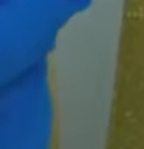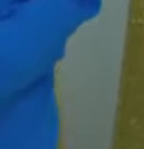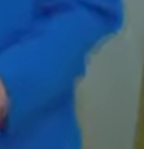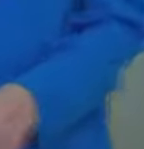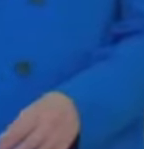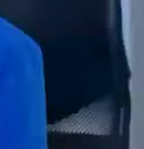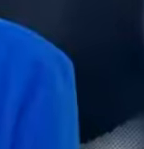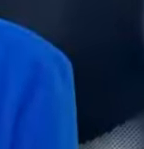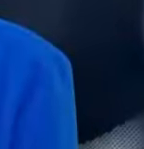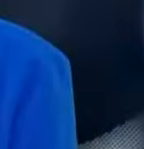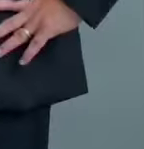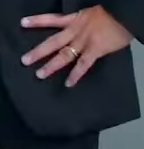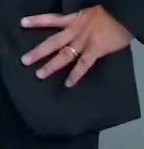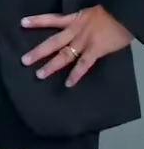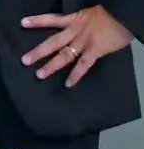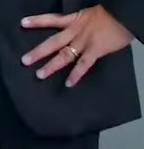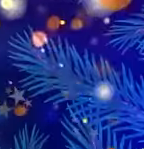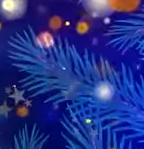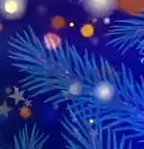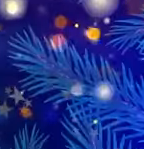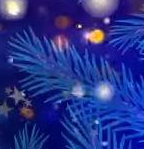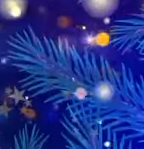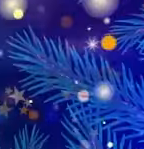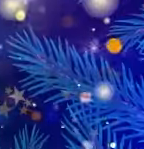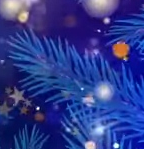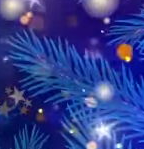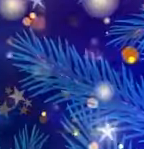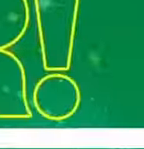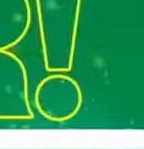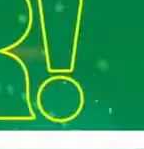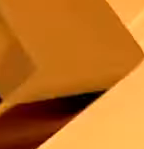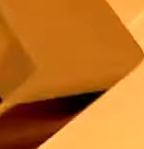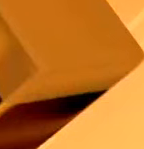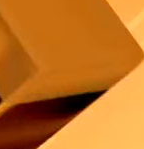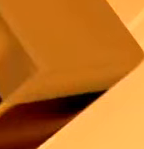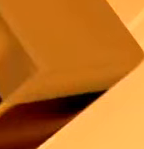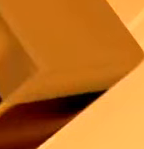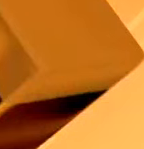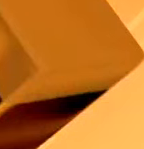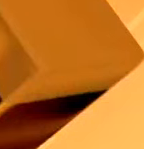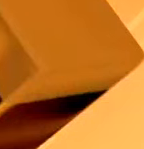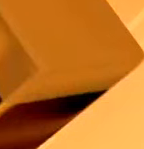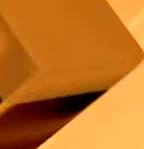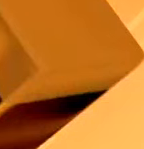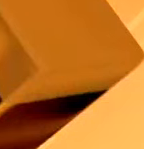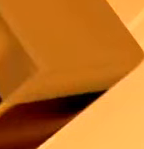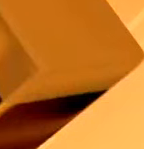makakatanggap po ng aking regalo ay... Sabado, 7 p.m.